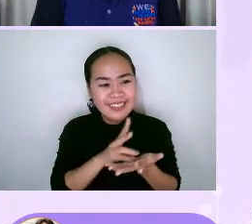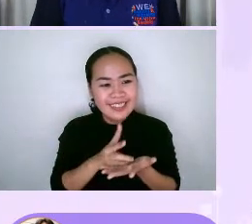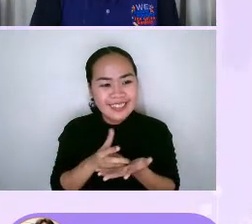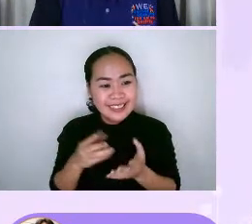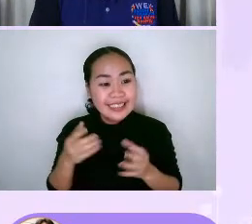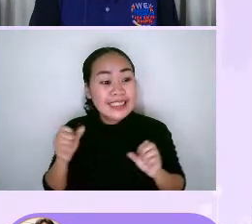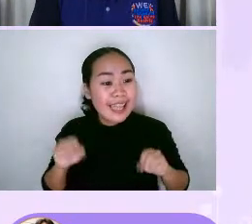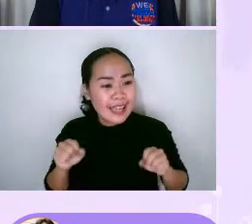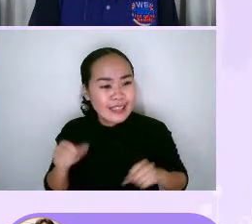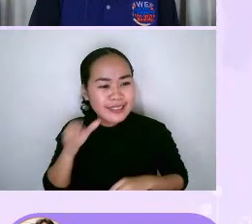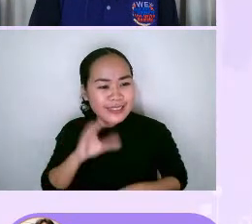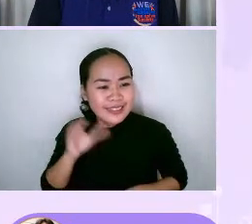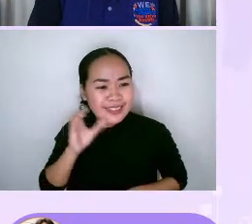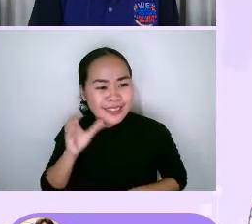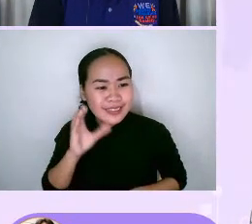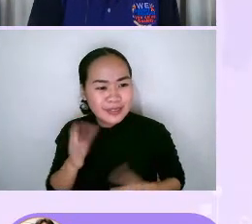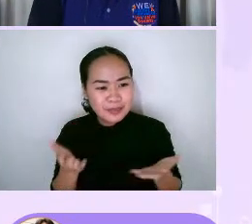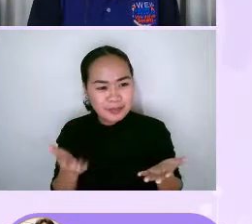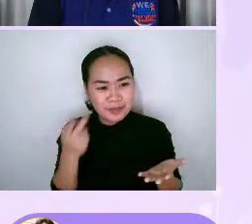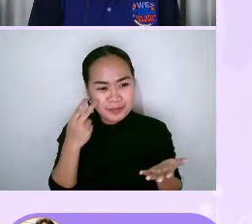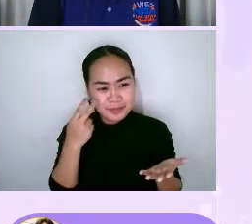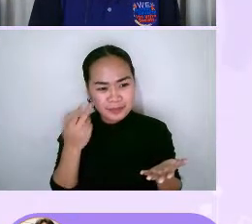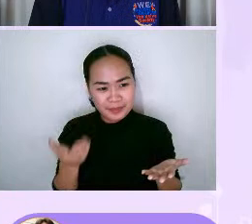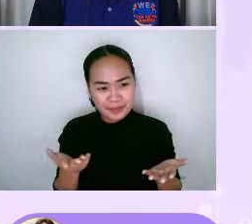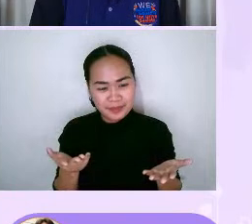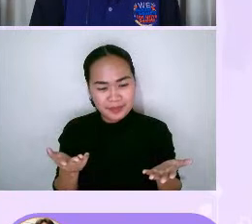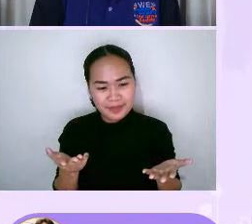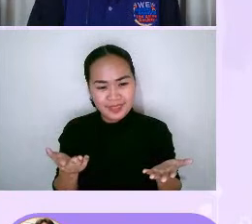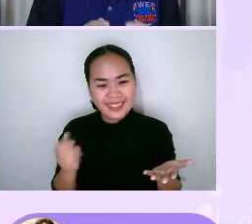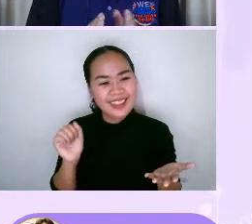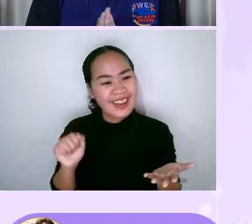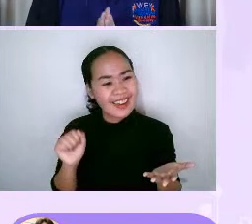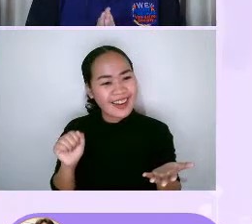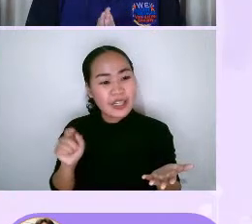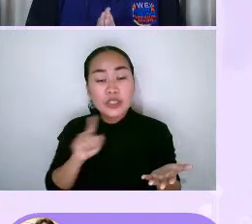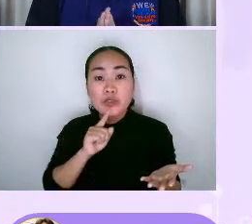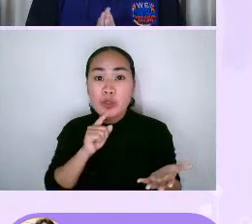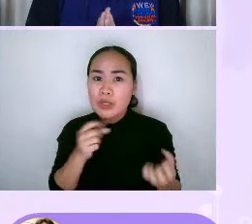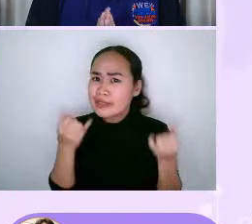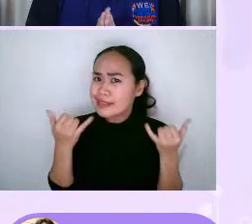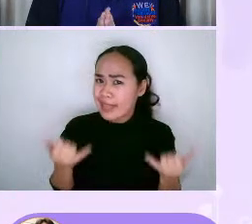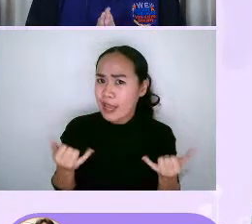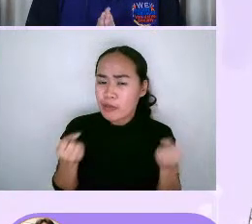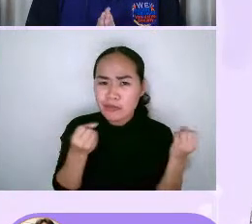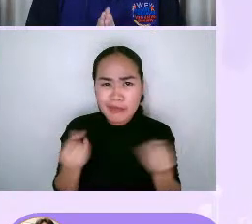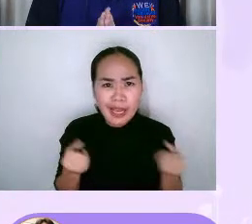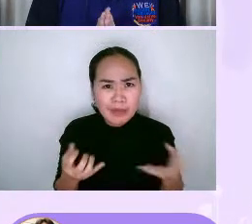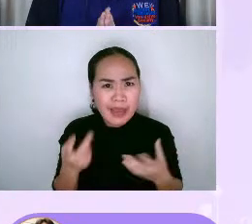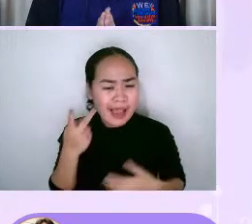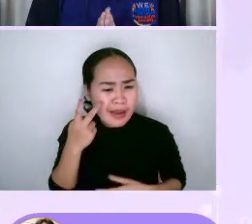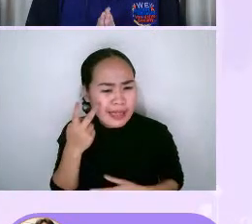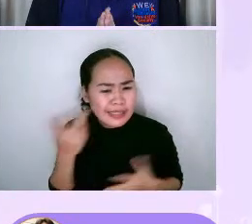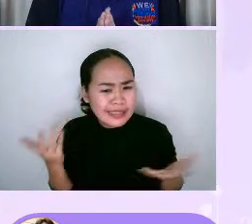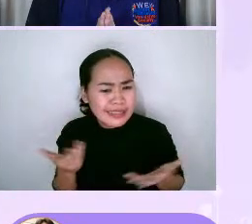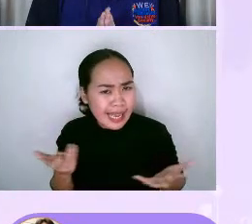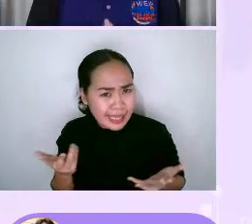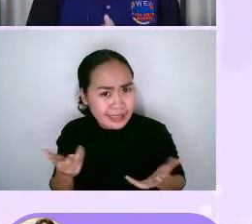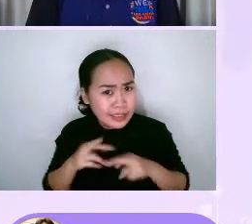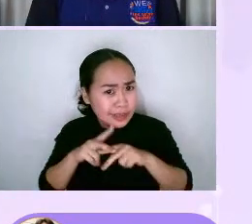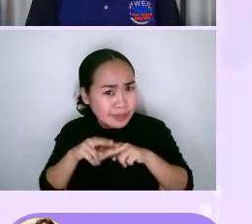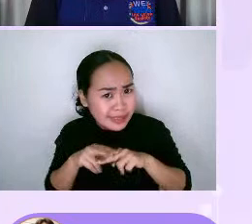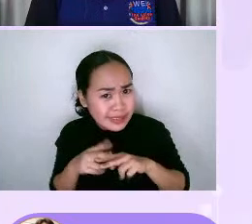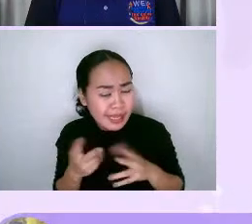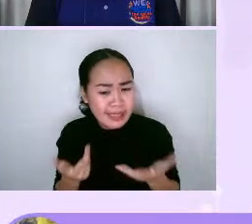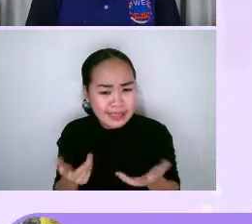sige, patingin nga po sa ating comment section. Ayan, so far po marami tayong nakikita ng mga from Pangasinan and